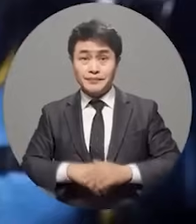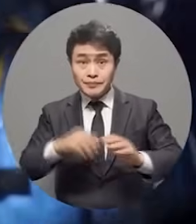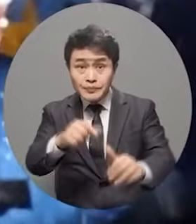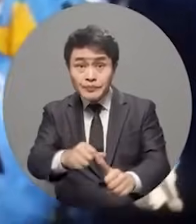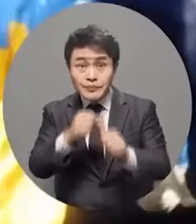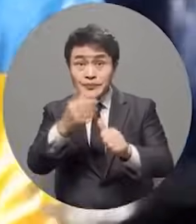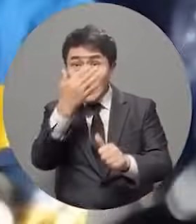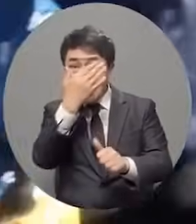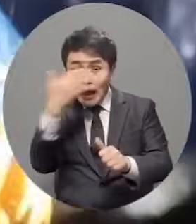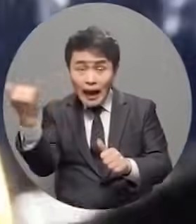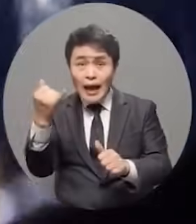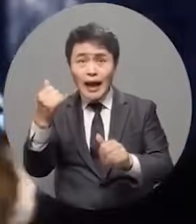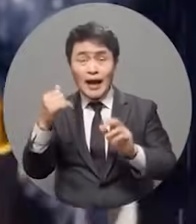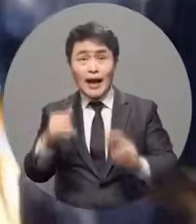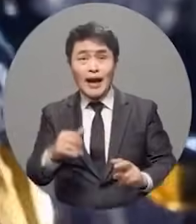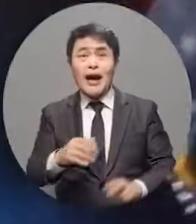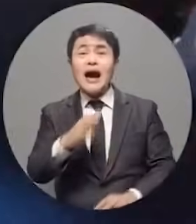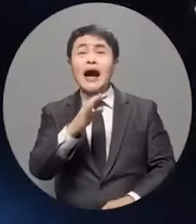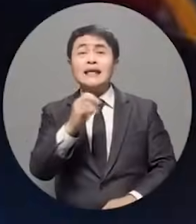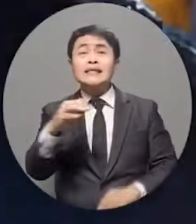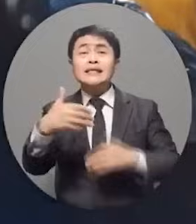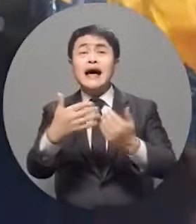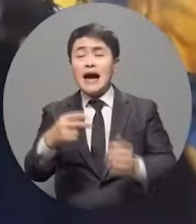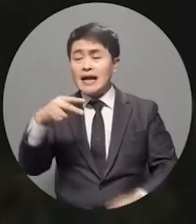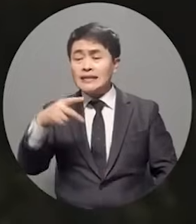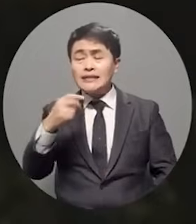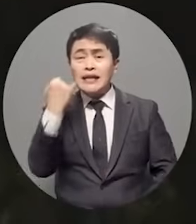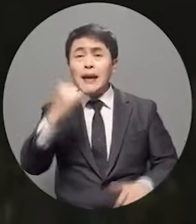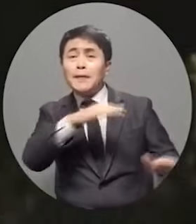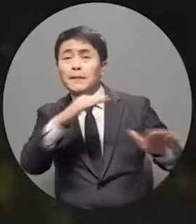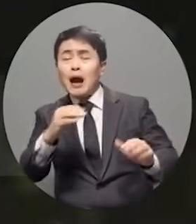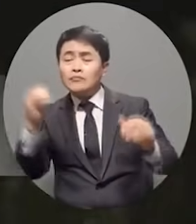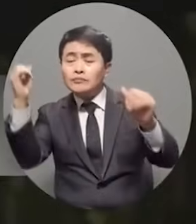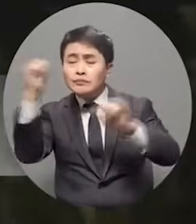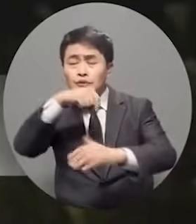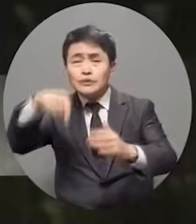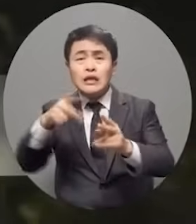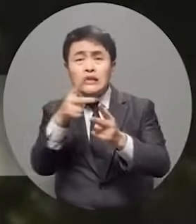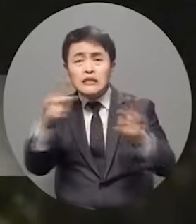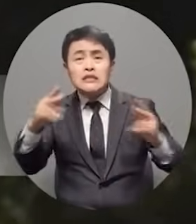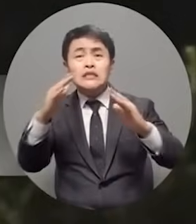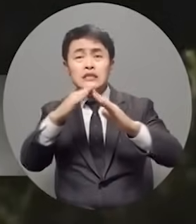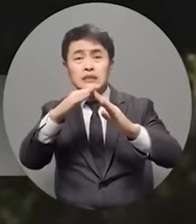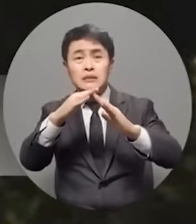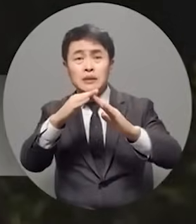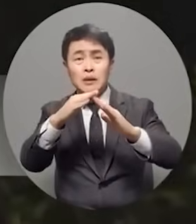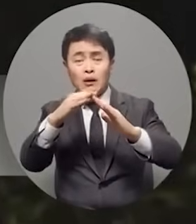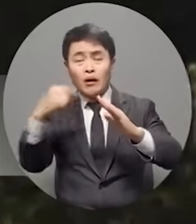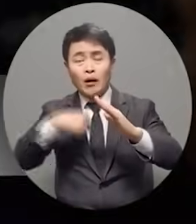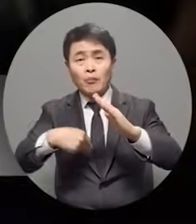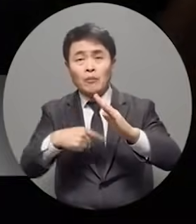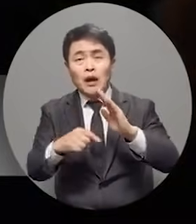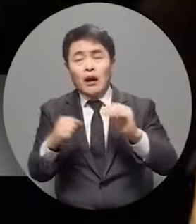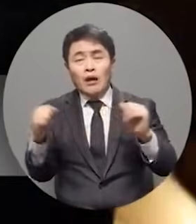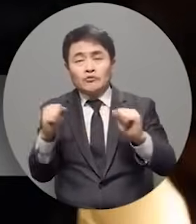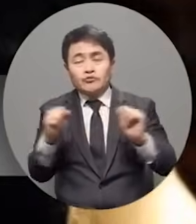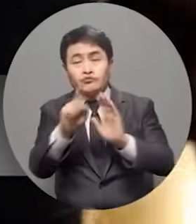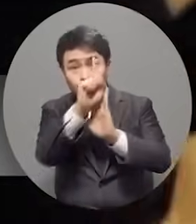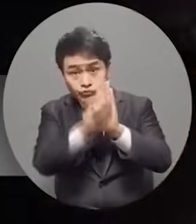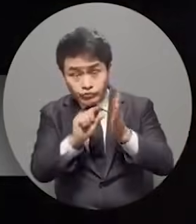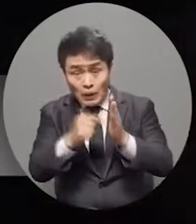구조된 할머니는 이시카와현 스즈시 바닷가에 무너진 2층 주택에서 저체온증 상태로